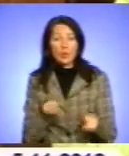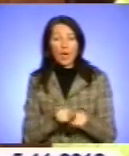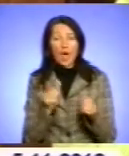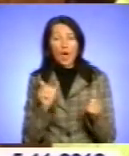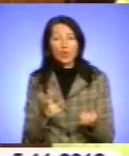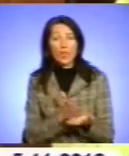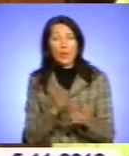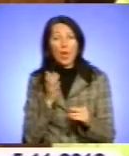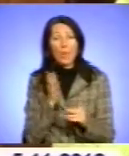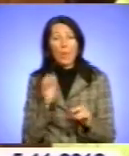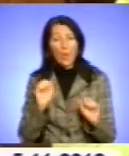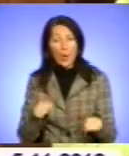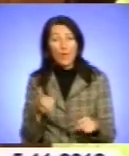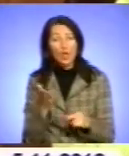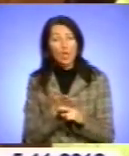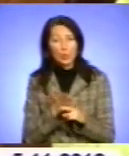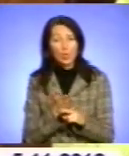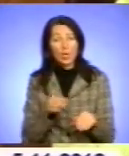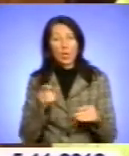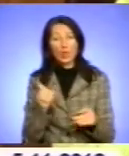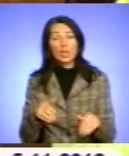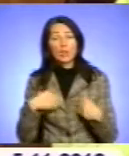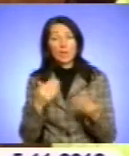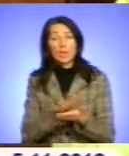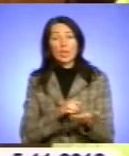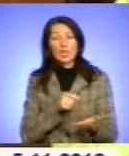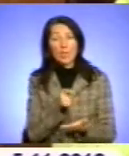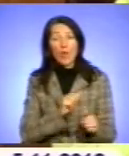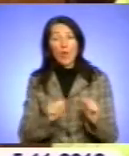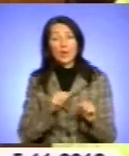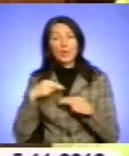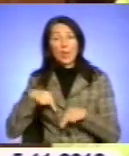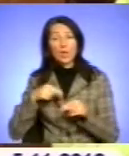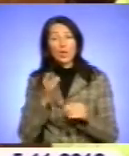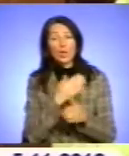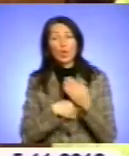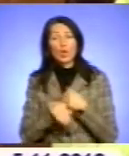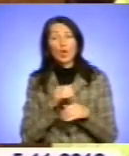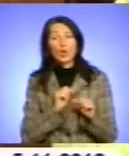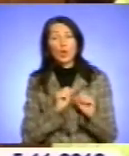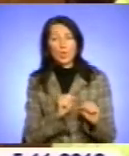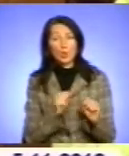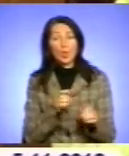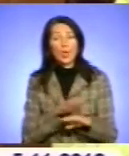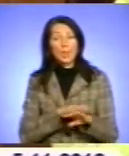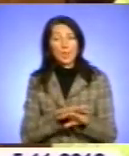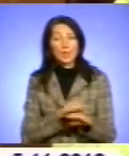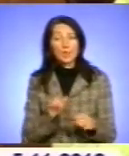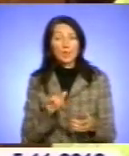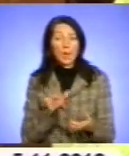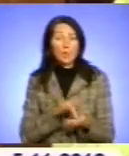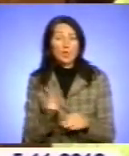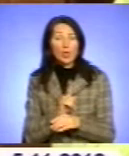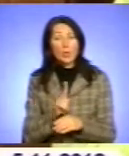Вона звертається з заявою управління праці і соціального захисту населення по місцю проживання. Якщо місто Тернопіль, то в місті Тернопіль, якщо в